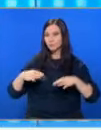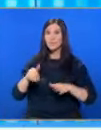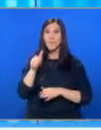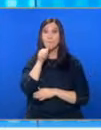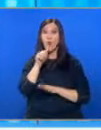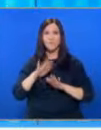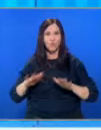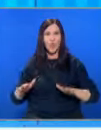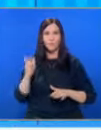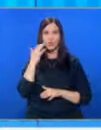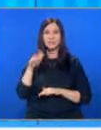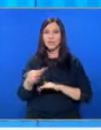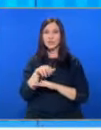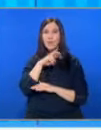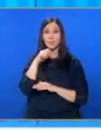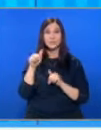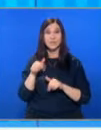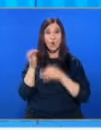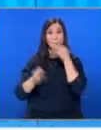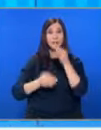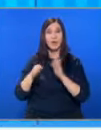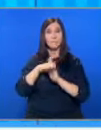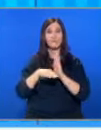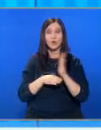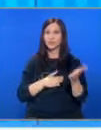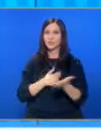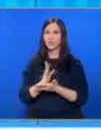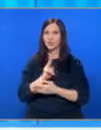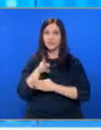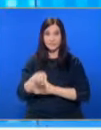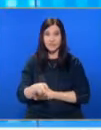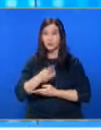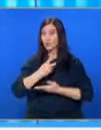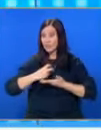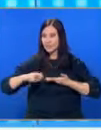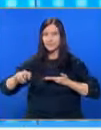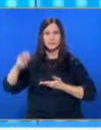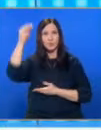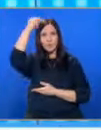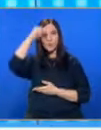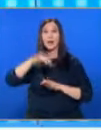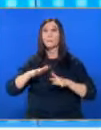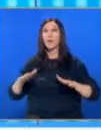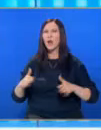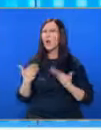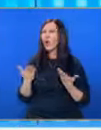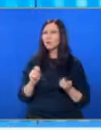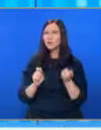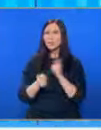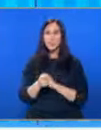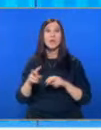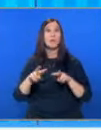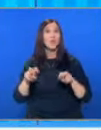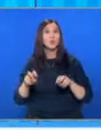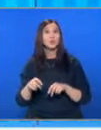В Бургас от Гранична полиция днес разясниха правилата и начините за влизането и излизането от страната по море. Какво се променя,